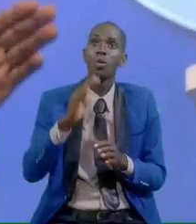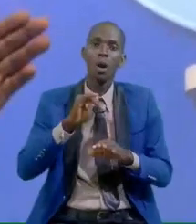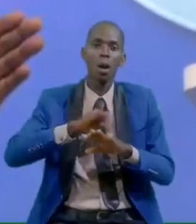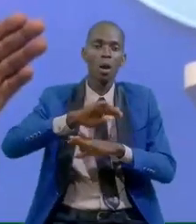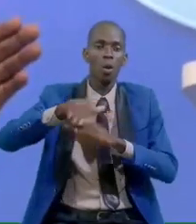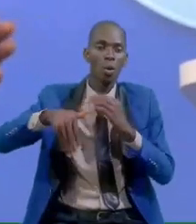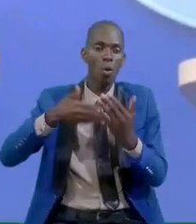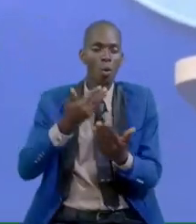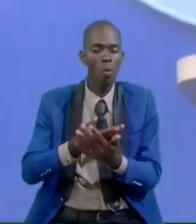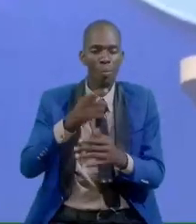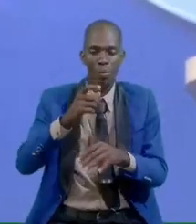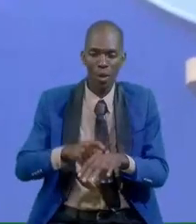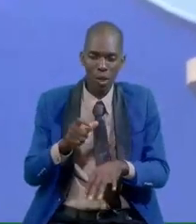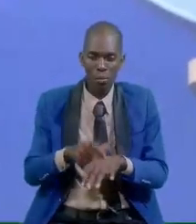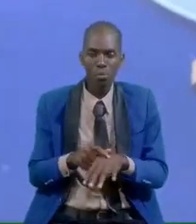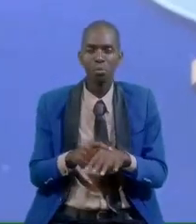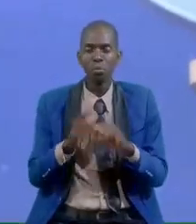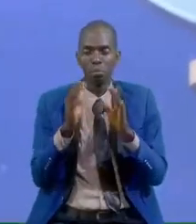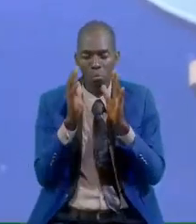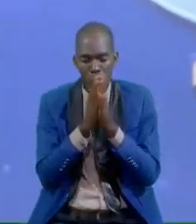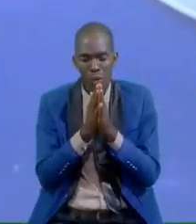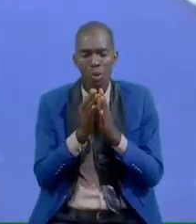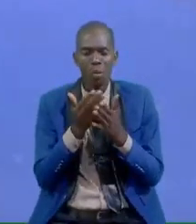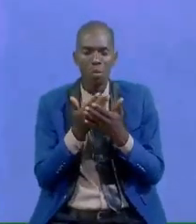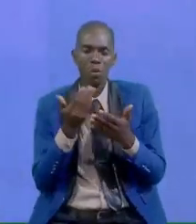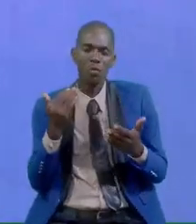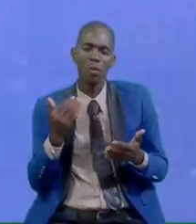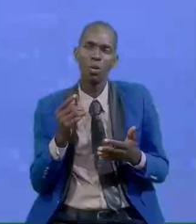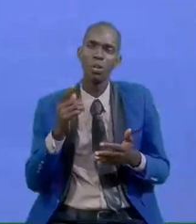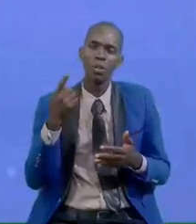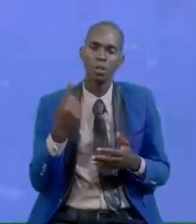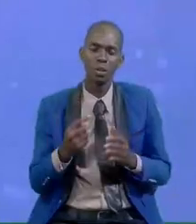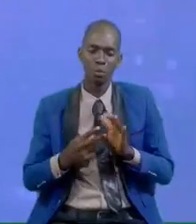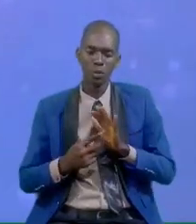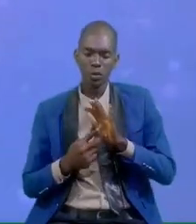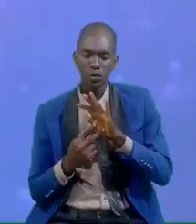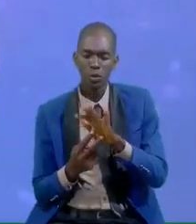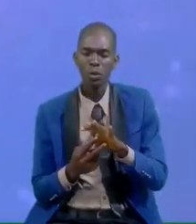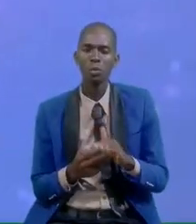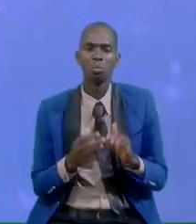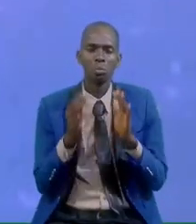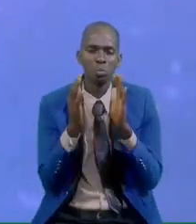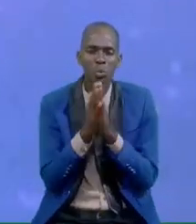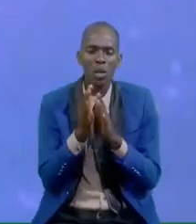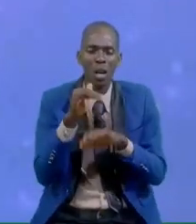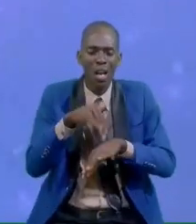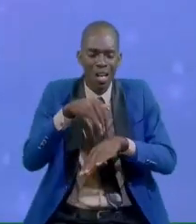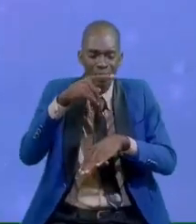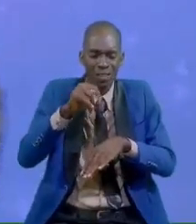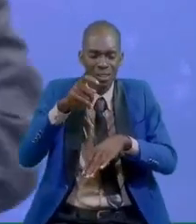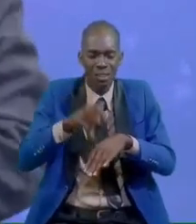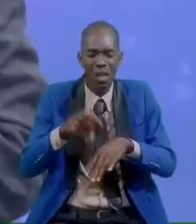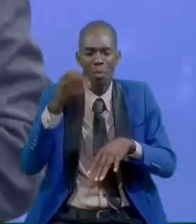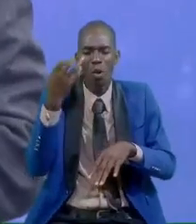Dieu avant la manifestation. Nous louons Dieu au moment de la manifestation.